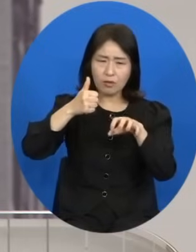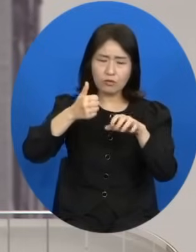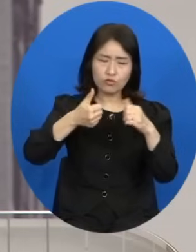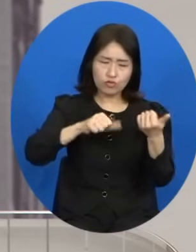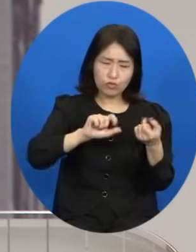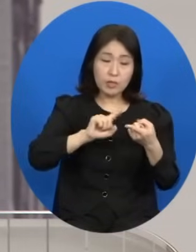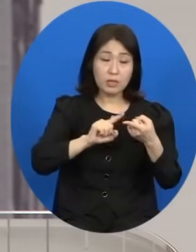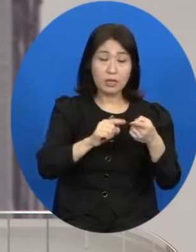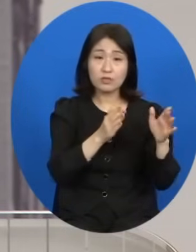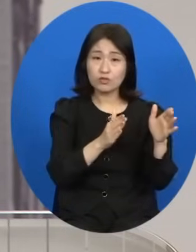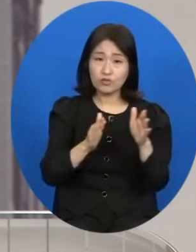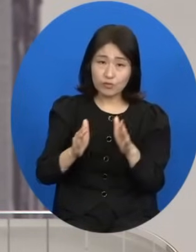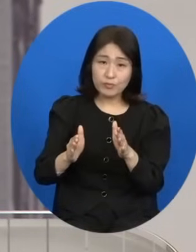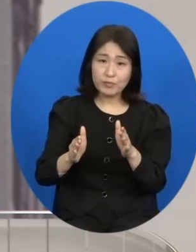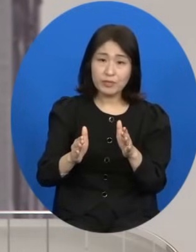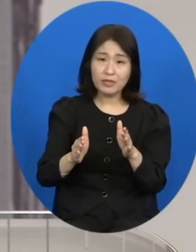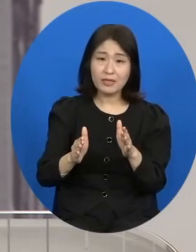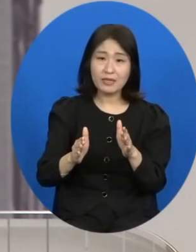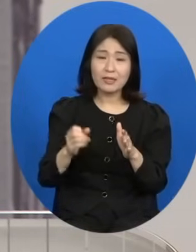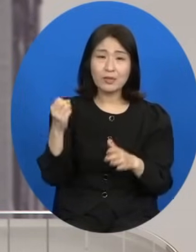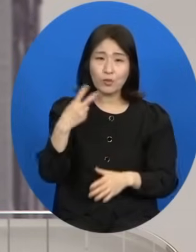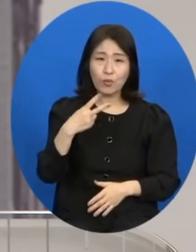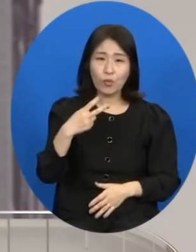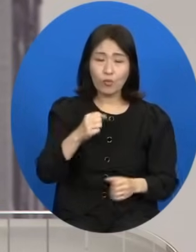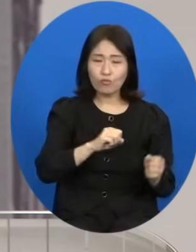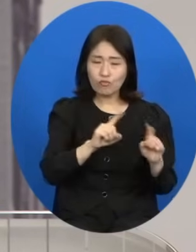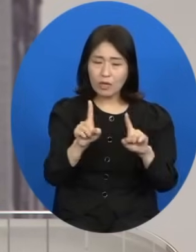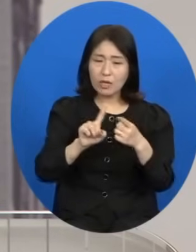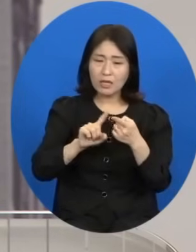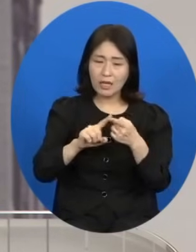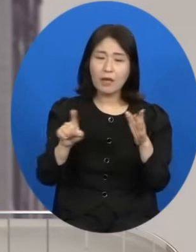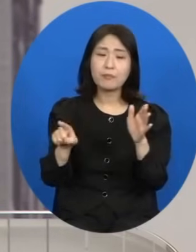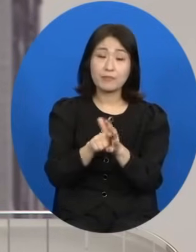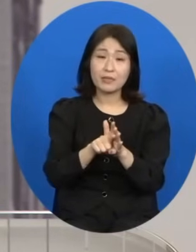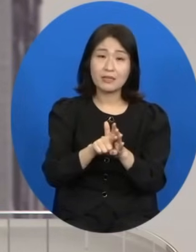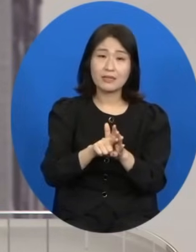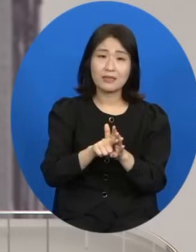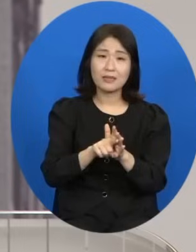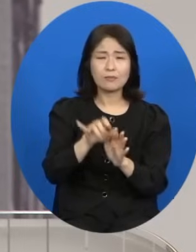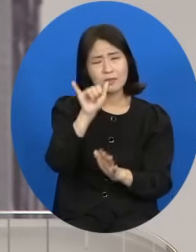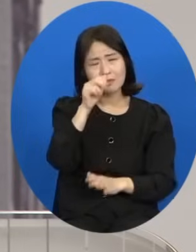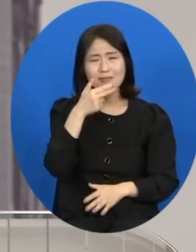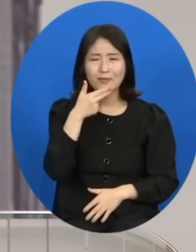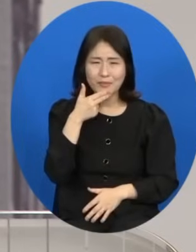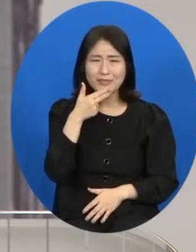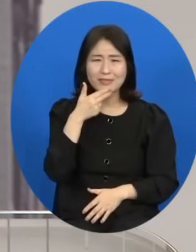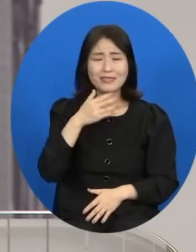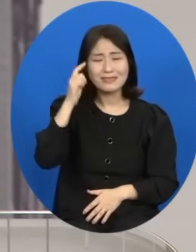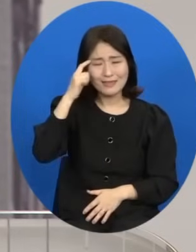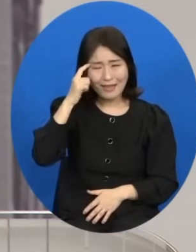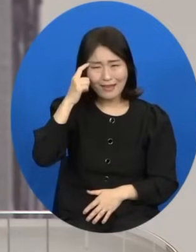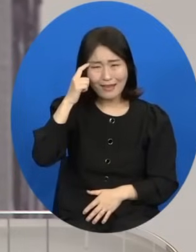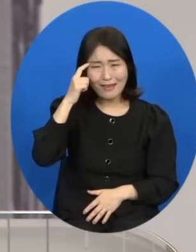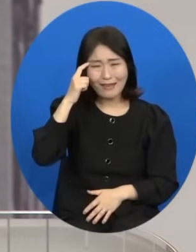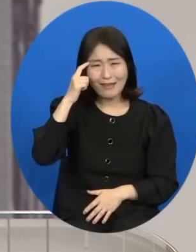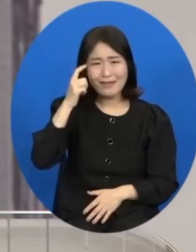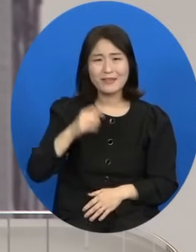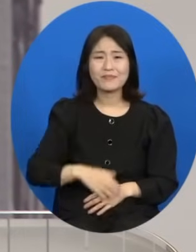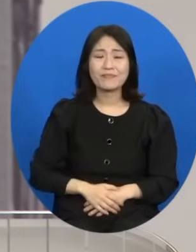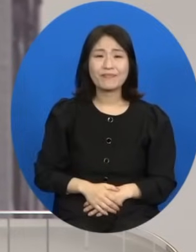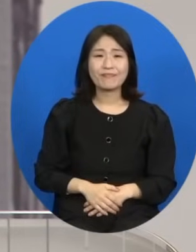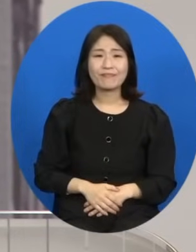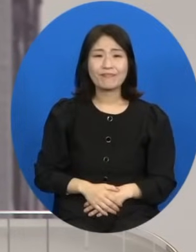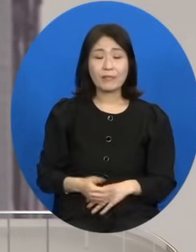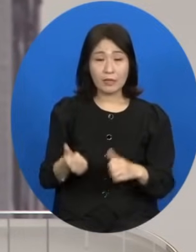나에게는 그러한 부활의 믿음이 있는가를 돌아보게 되었답니다 그러니까 죽음 앞에